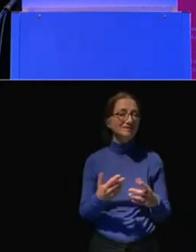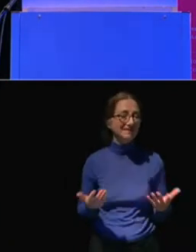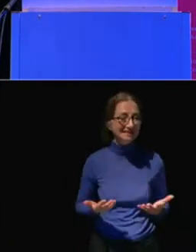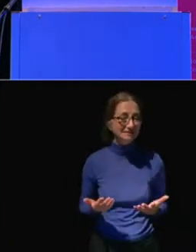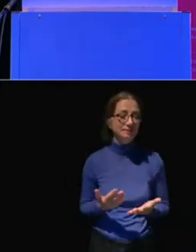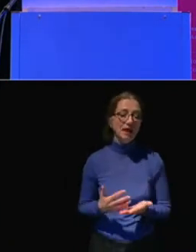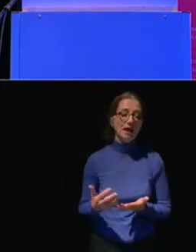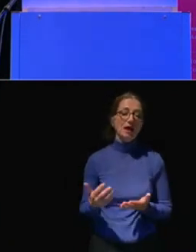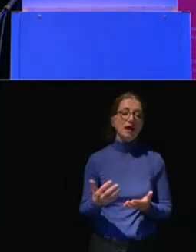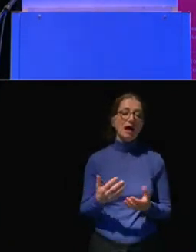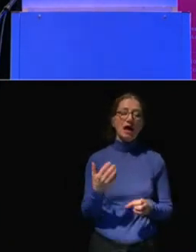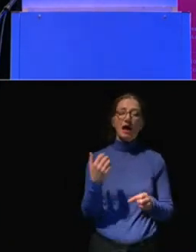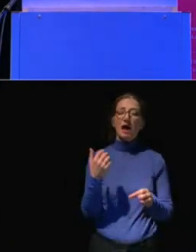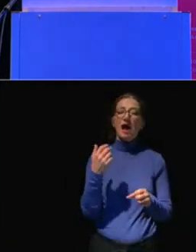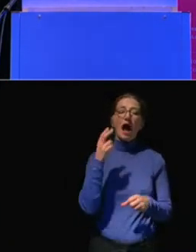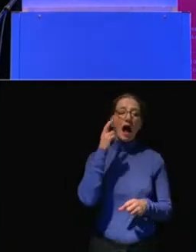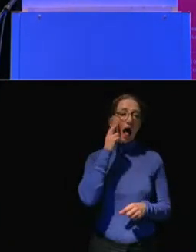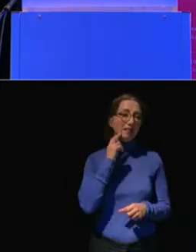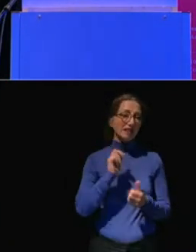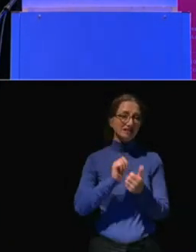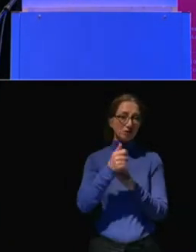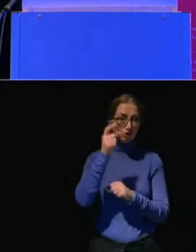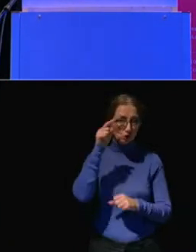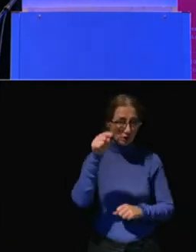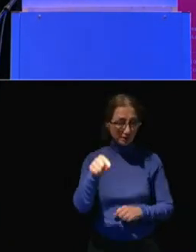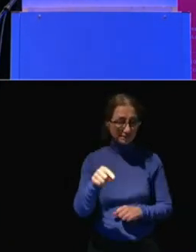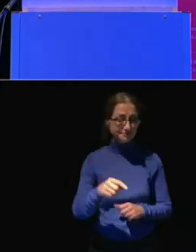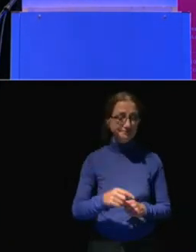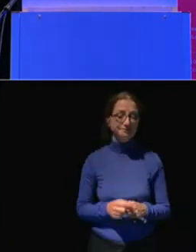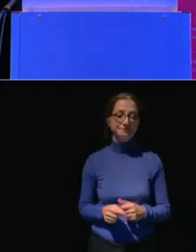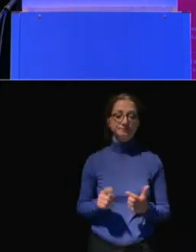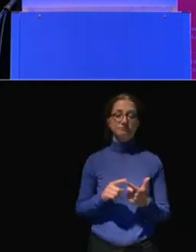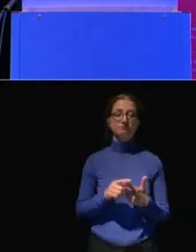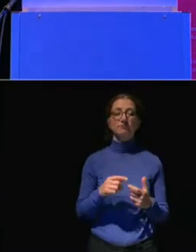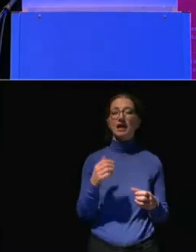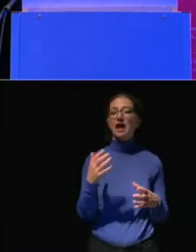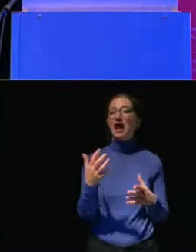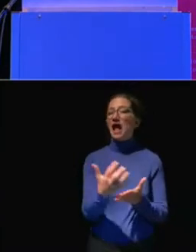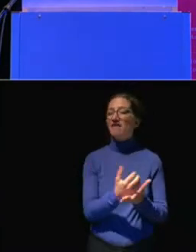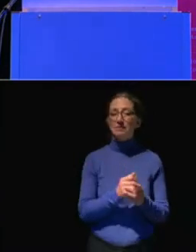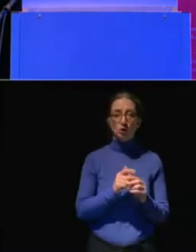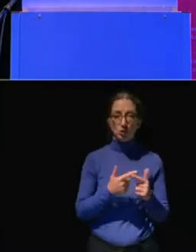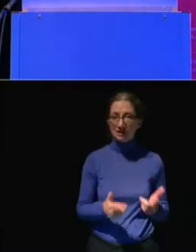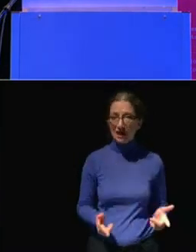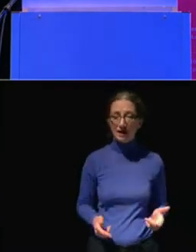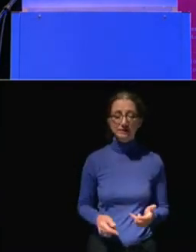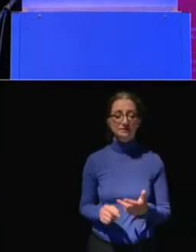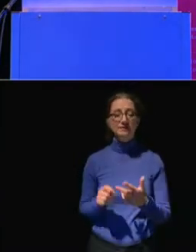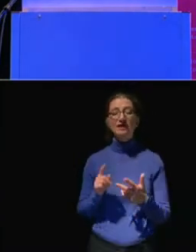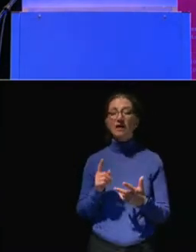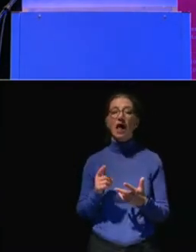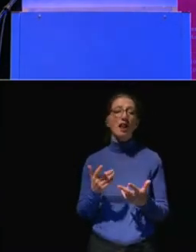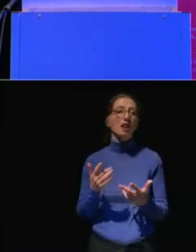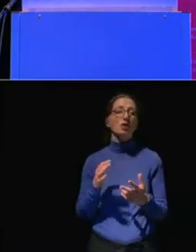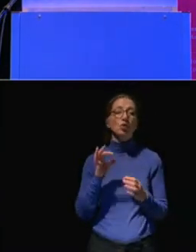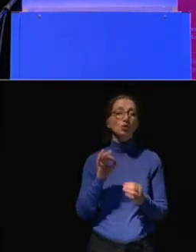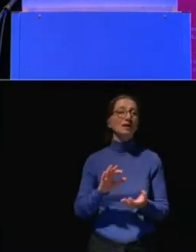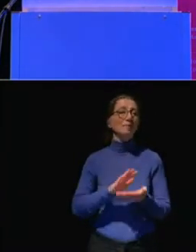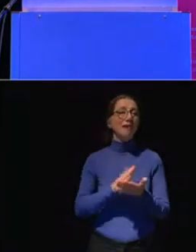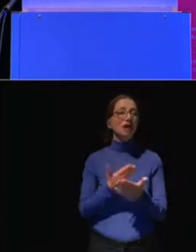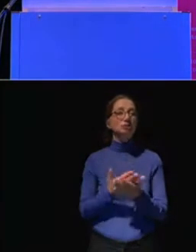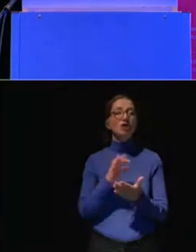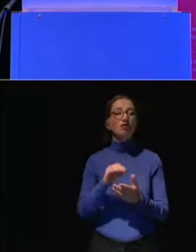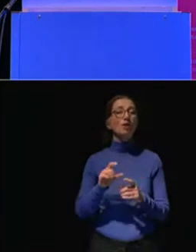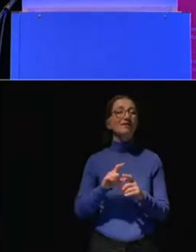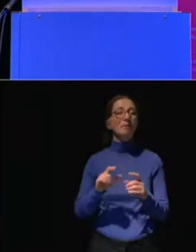Thema Erwerbslosigkeit und Altersvorsorge, da es kein Good-Practice-Beispiel für das Thema Elternschaft gibt.